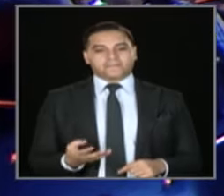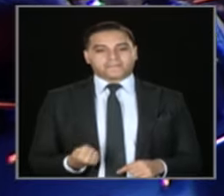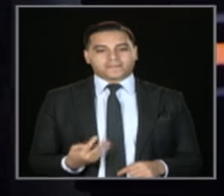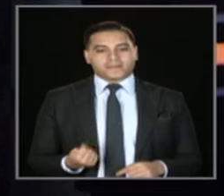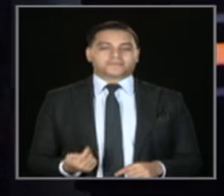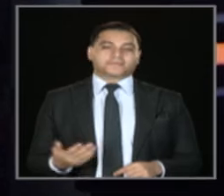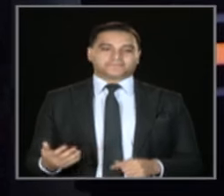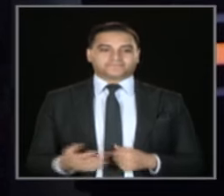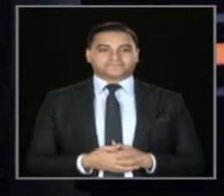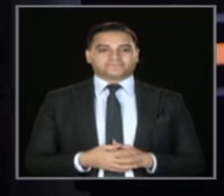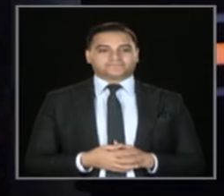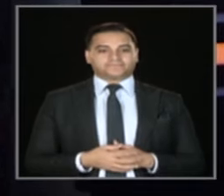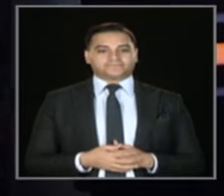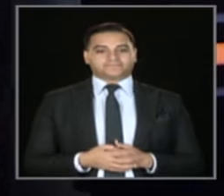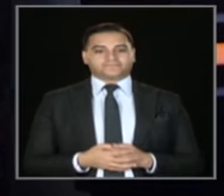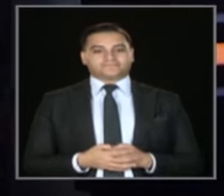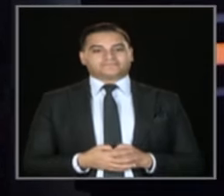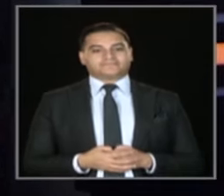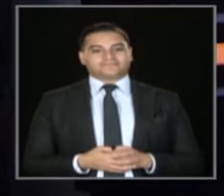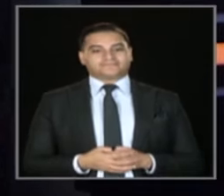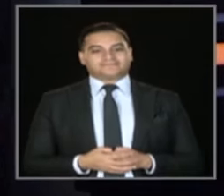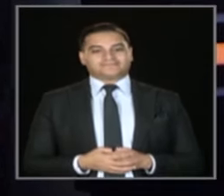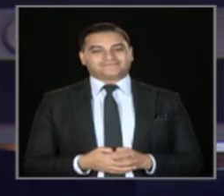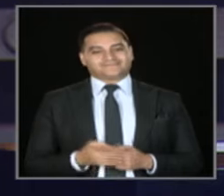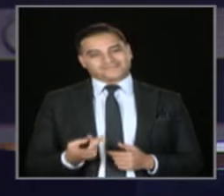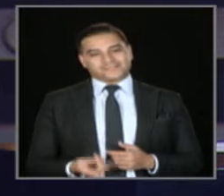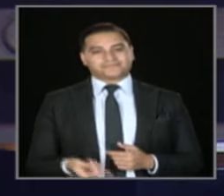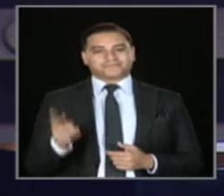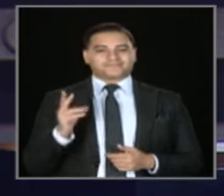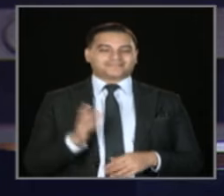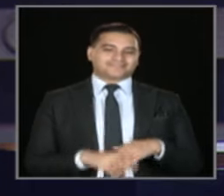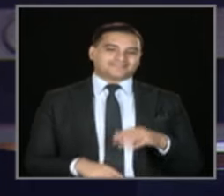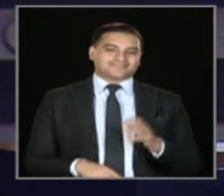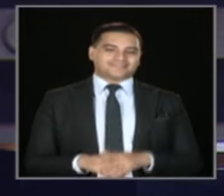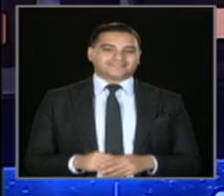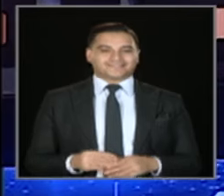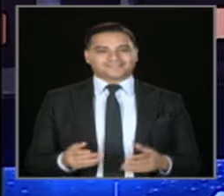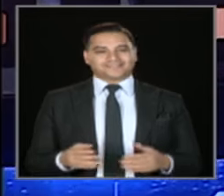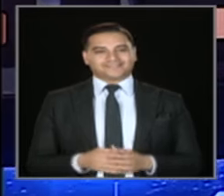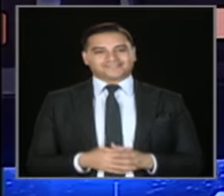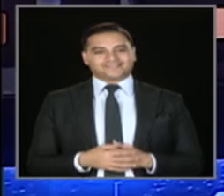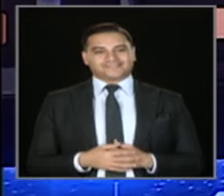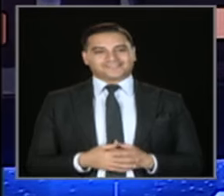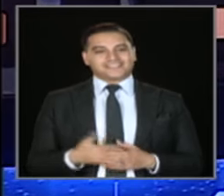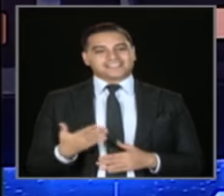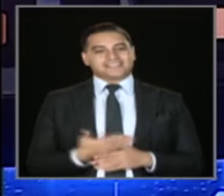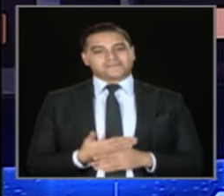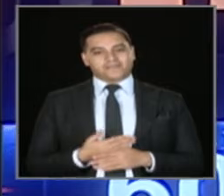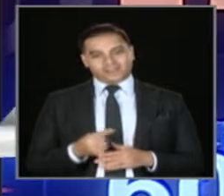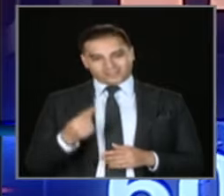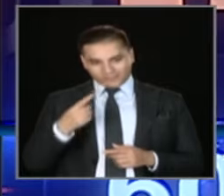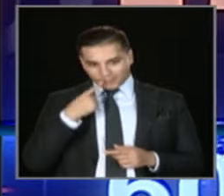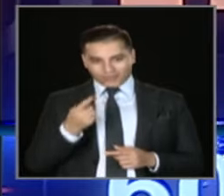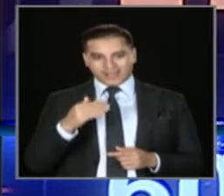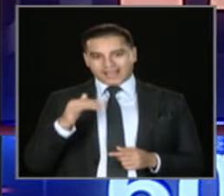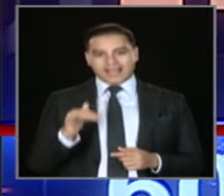40 الكرنك. ده حظه ربنا عشان بس إيه؟ ده حظه فعلا. حظه خالص. حظه حظه. لأن طبيعي يقول خيري